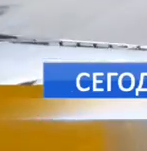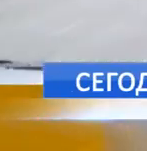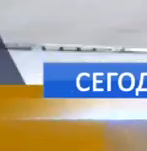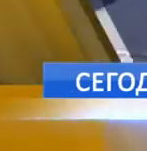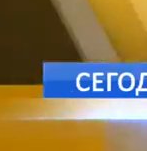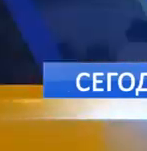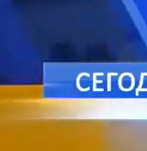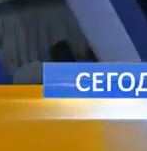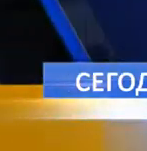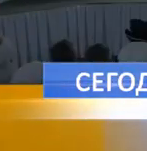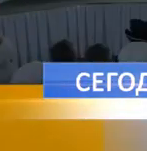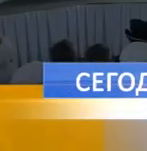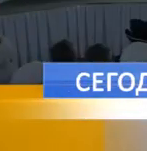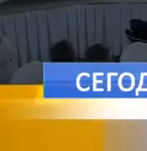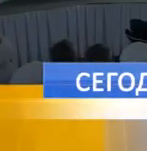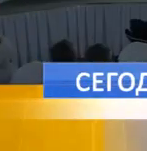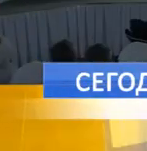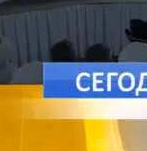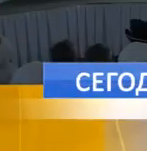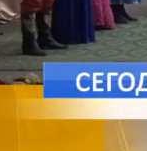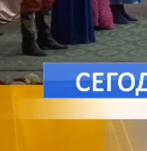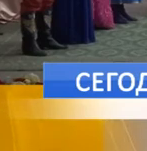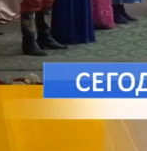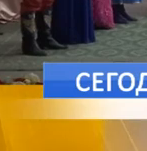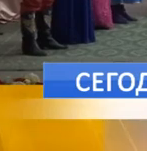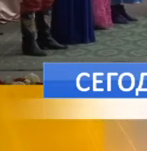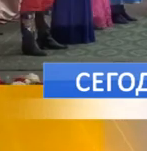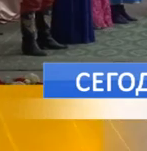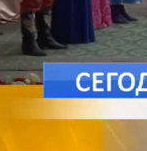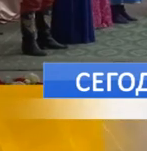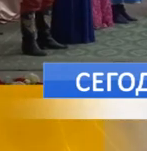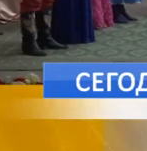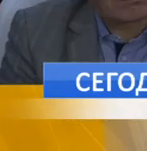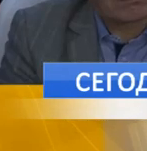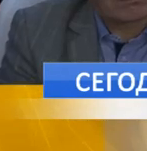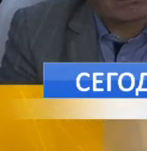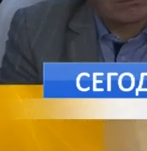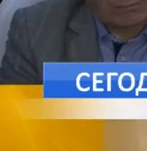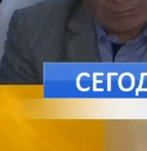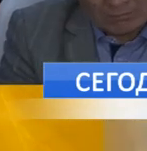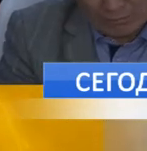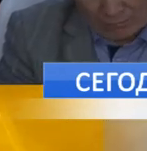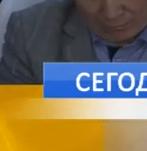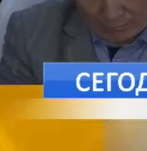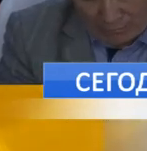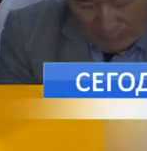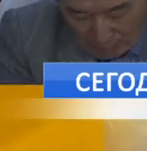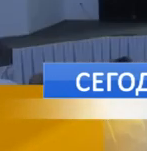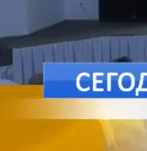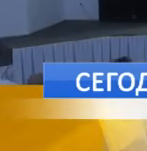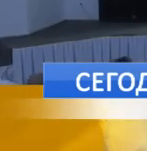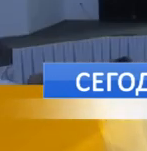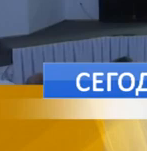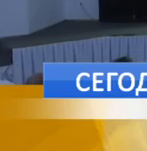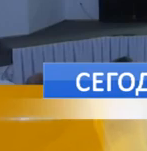службы. Состязание лучших. В рамках мероприятий, посвященных 325-летию Балпахби, прошли конкурсы